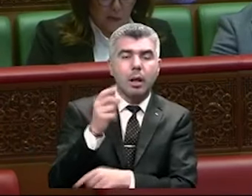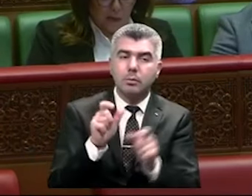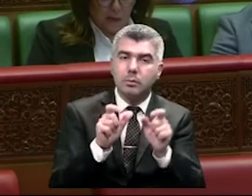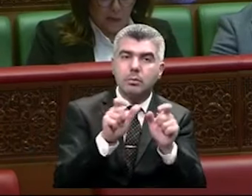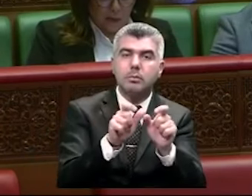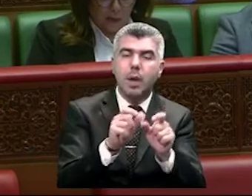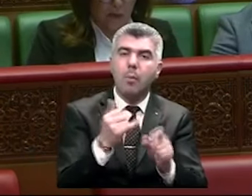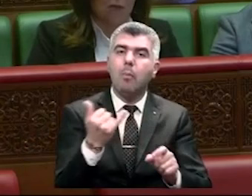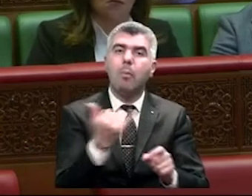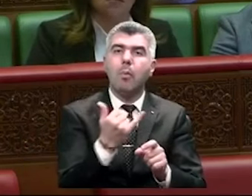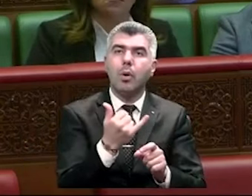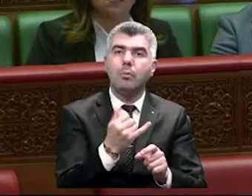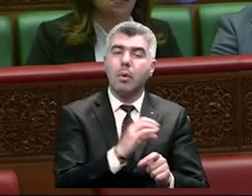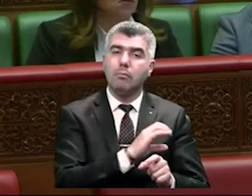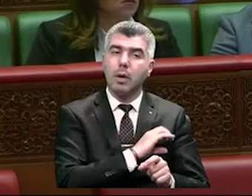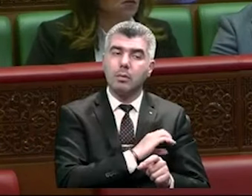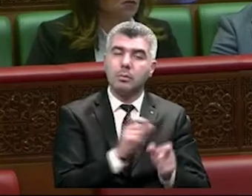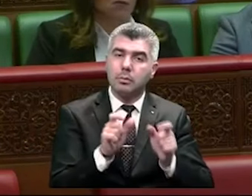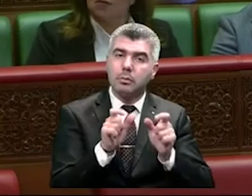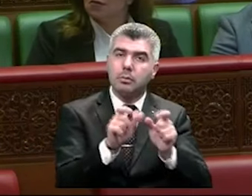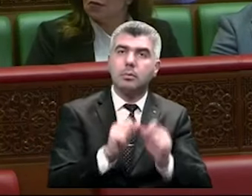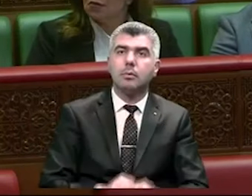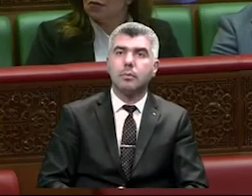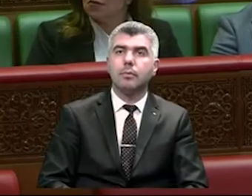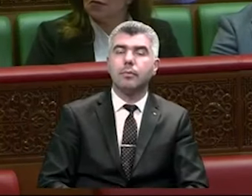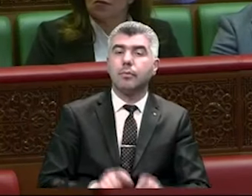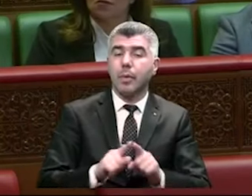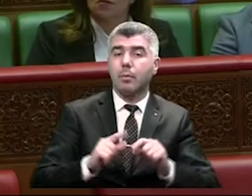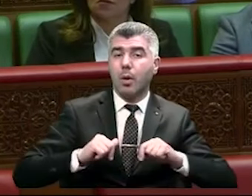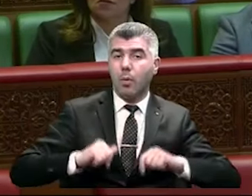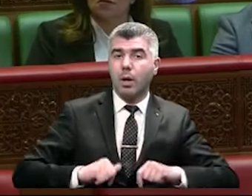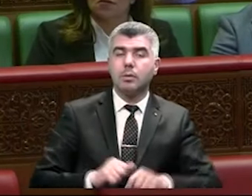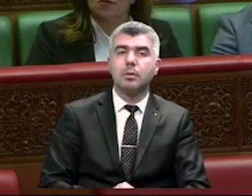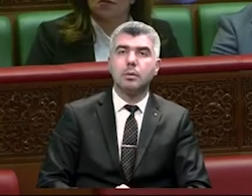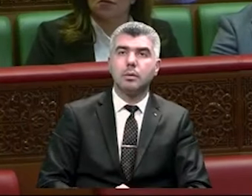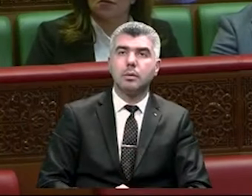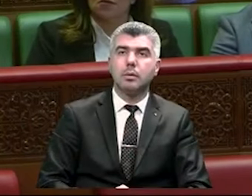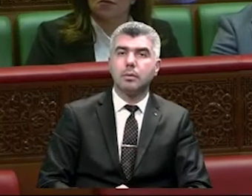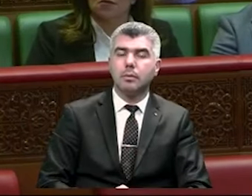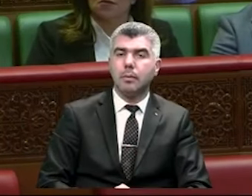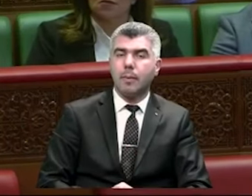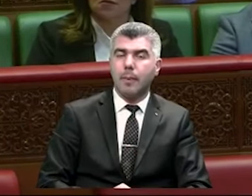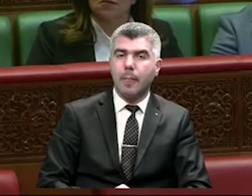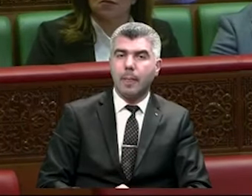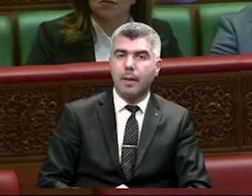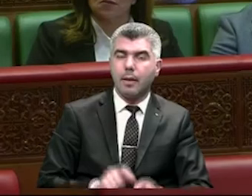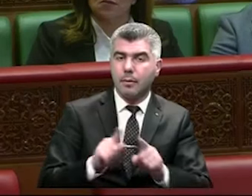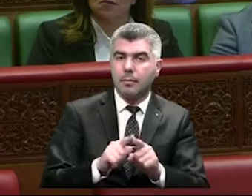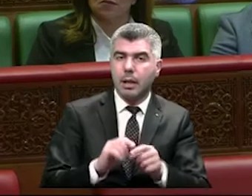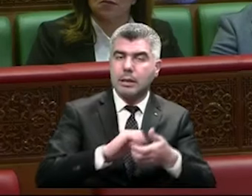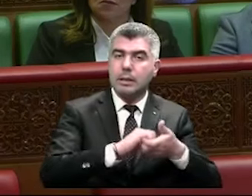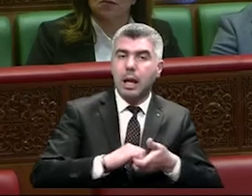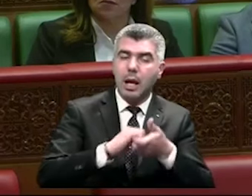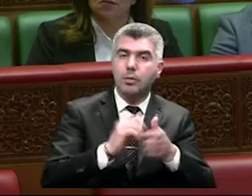والامن بهذه الفدق السكنيه الطلبيه ونود لكم السيد الوزير على كاتحاد عام